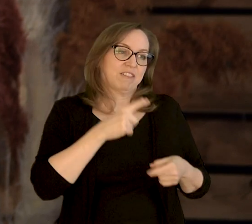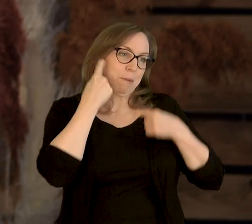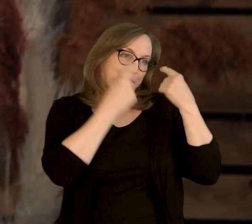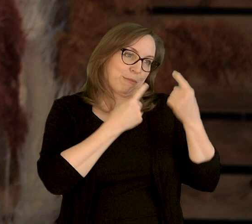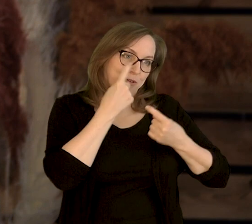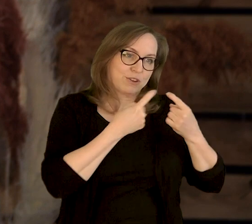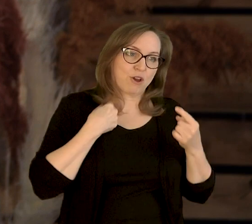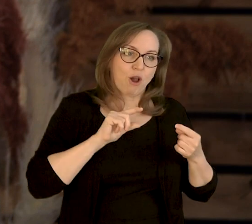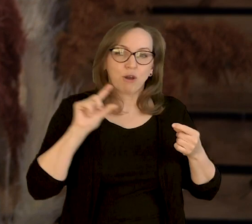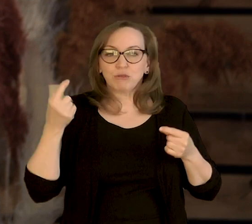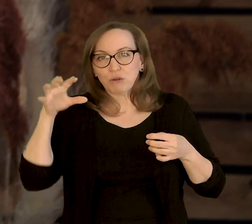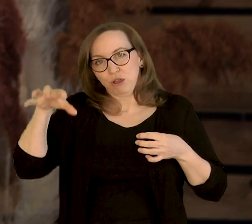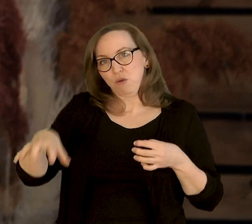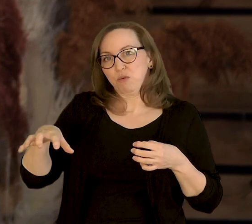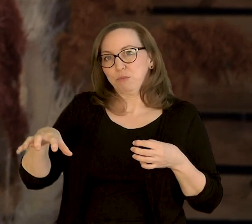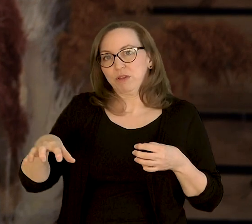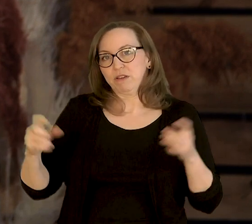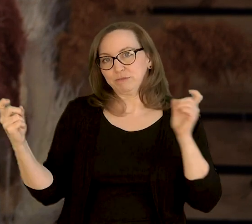zwolennikach opcji przeciwnej.